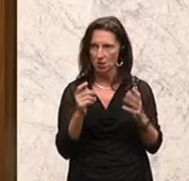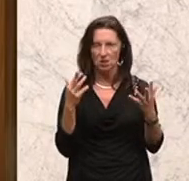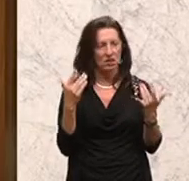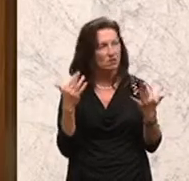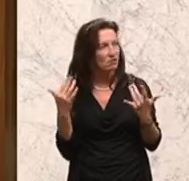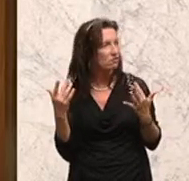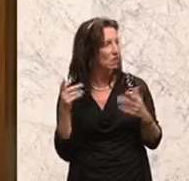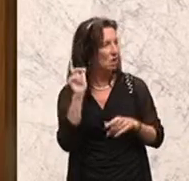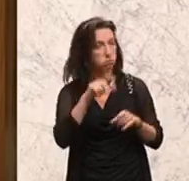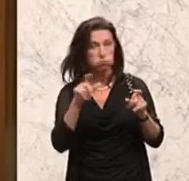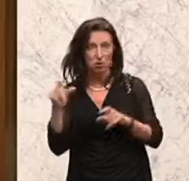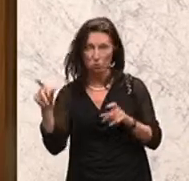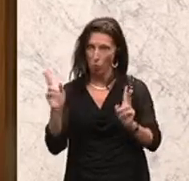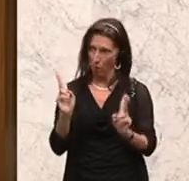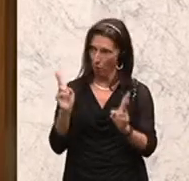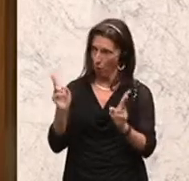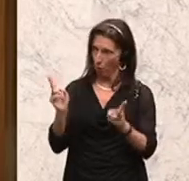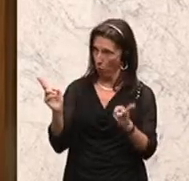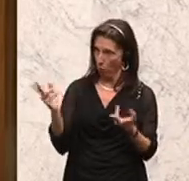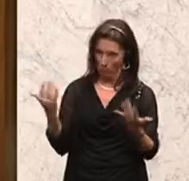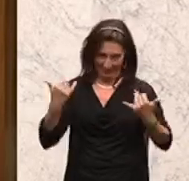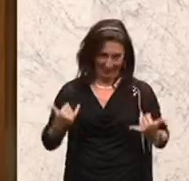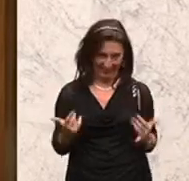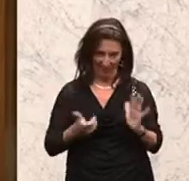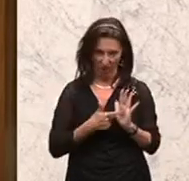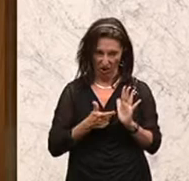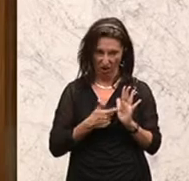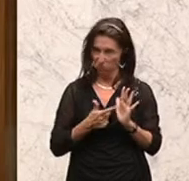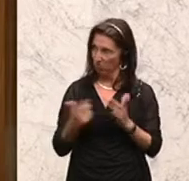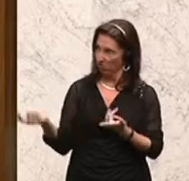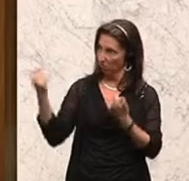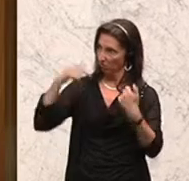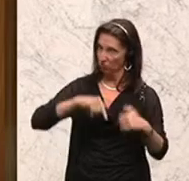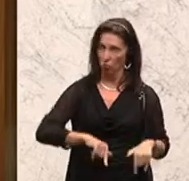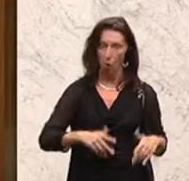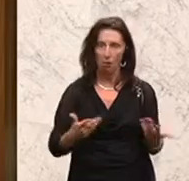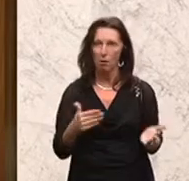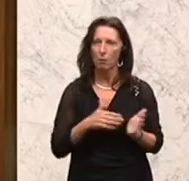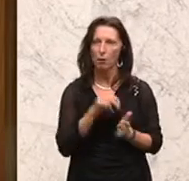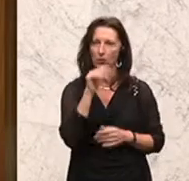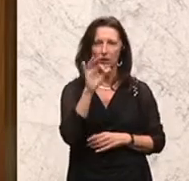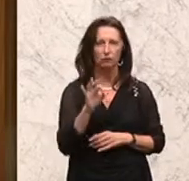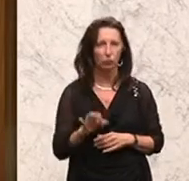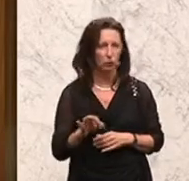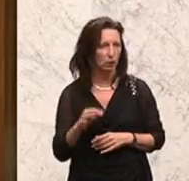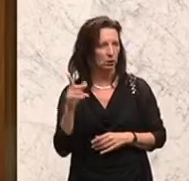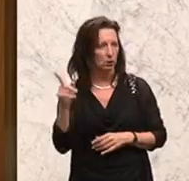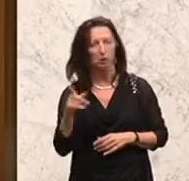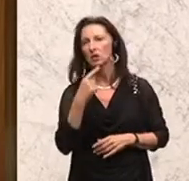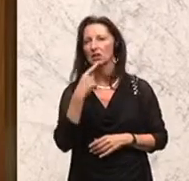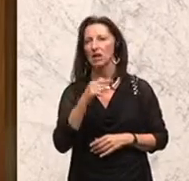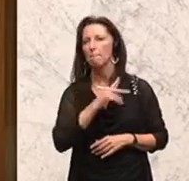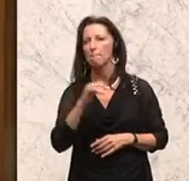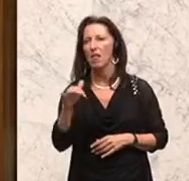den Voraussetzungen, die jetzt bereits vorliegen, dann helfen auch Quoten nichts, wenn es ins Unendliche geht. Und wenn wir von zig